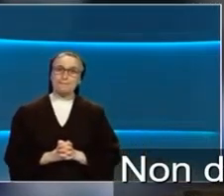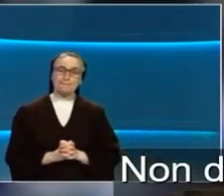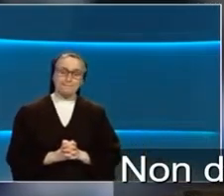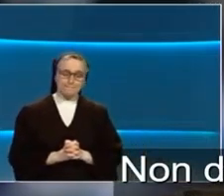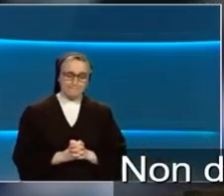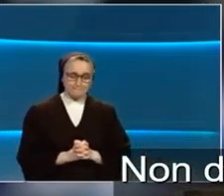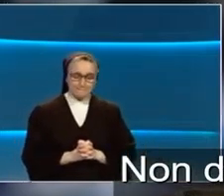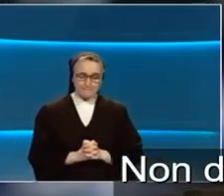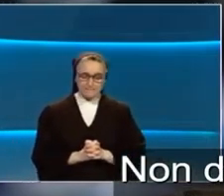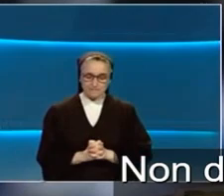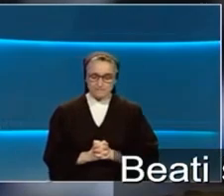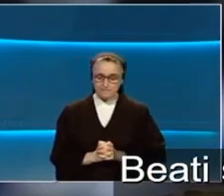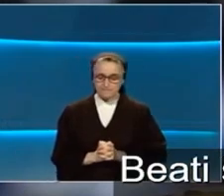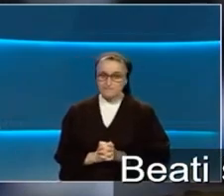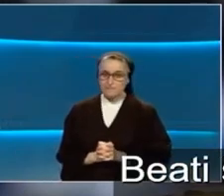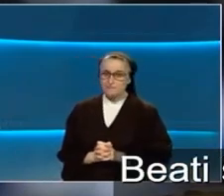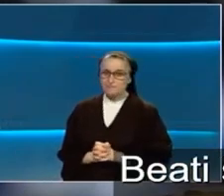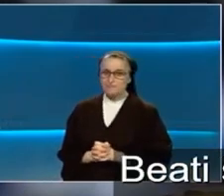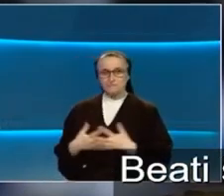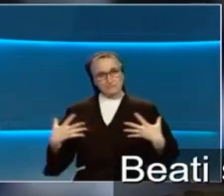eterna.